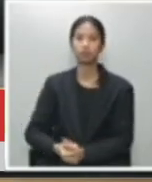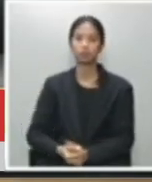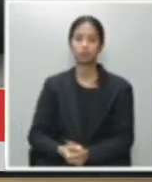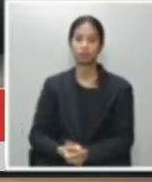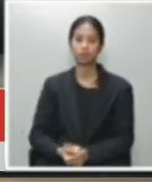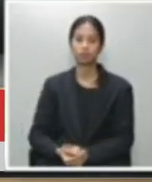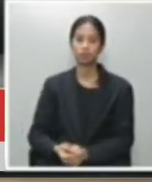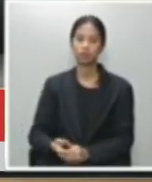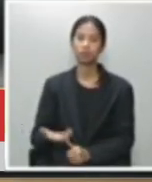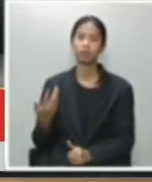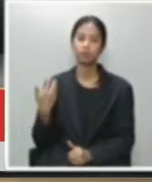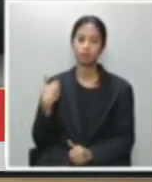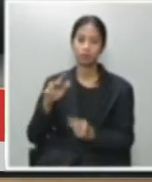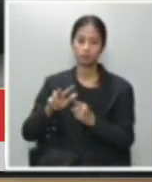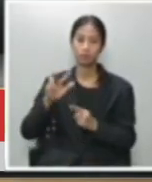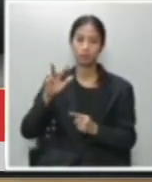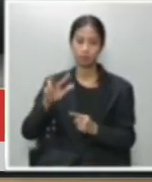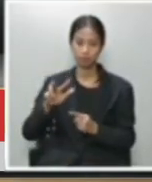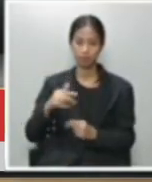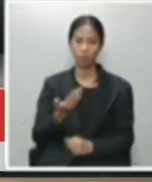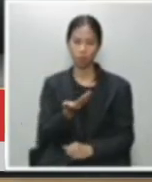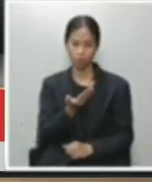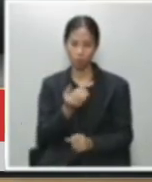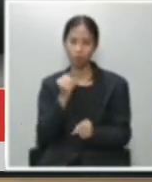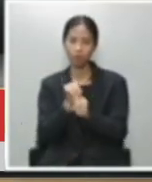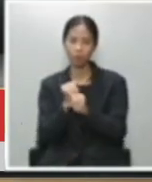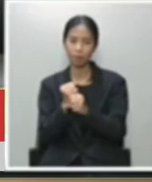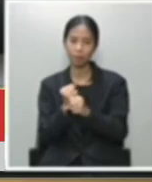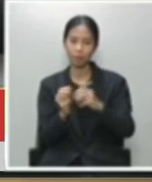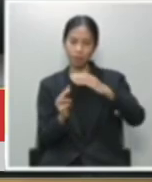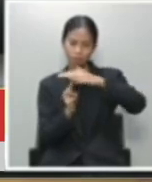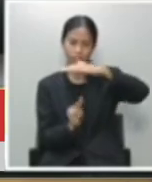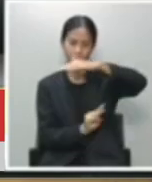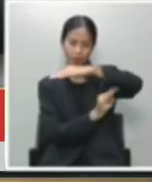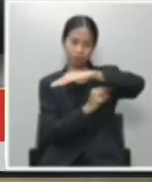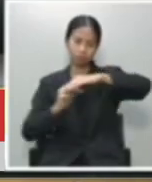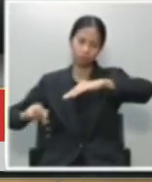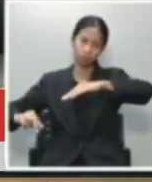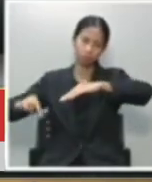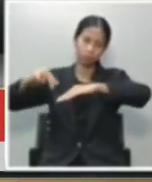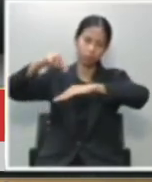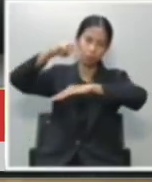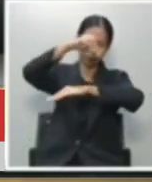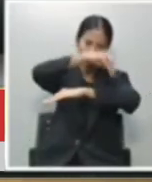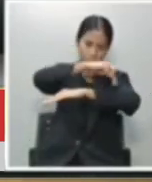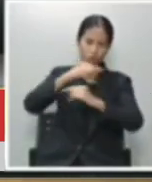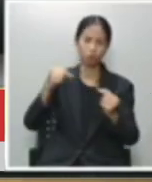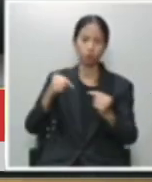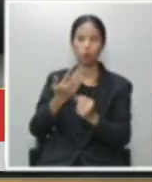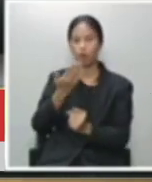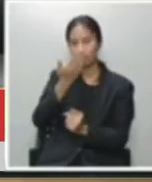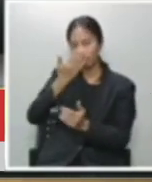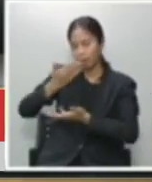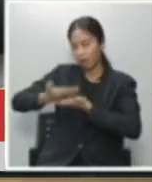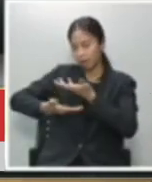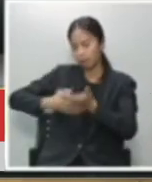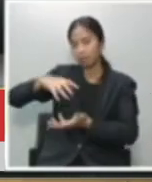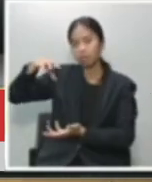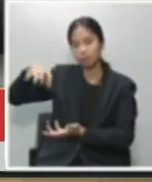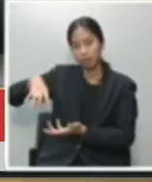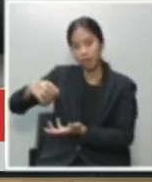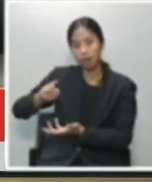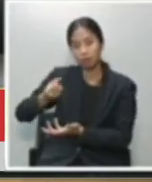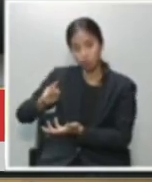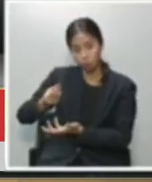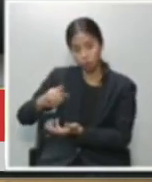ลเรื่องที่3ขอให้สร้างสะพานลอยข้ามถนนบริเวณตลาดสดสถานีขนส่งอำเ